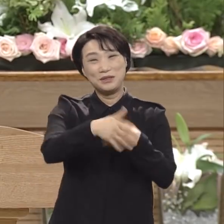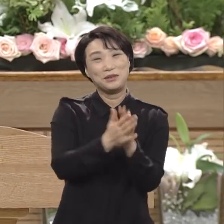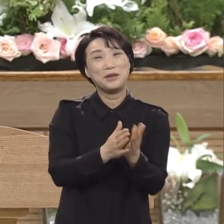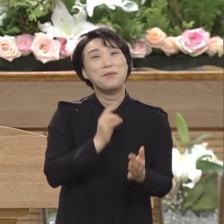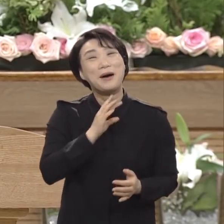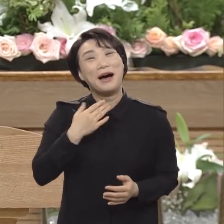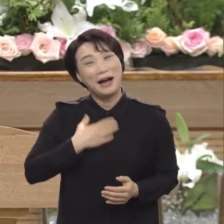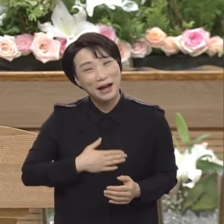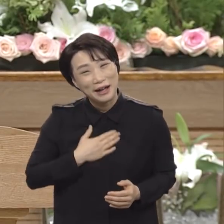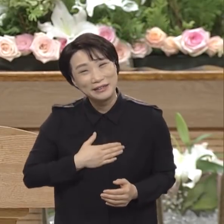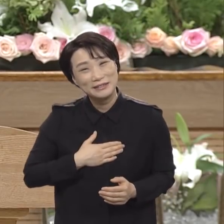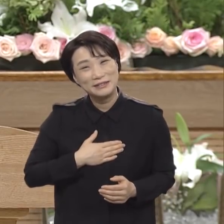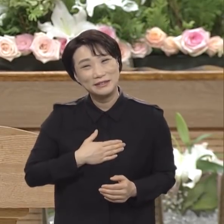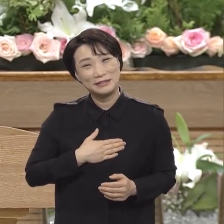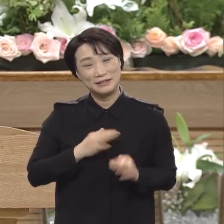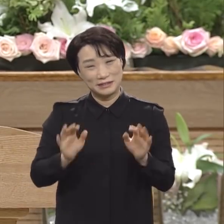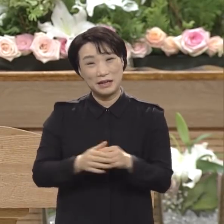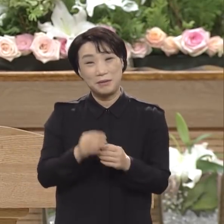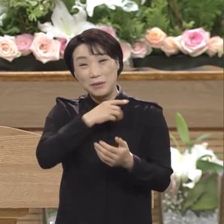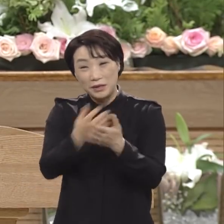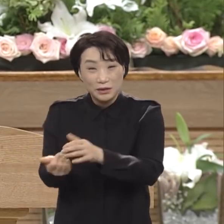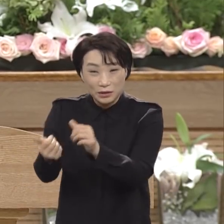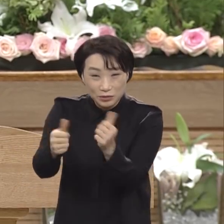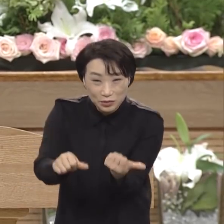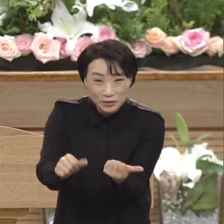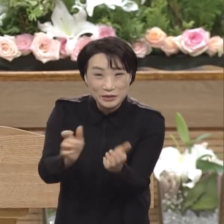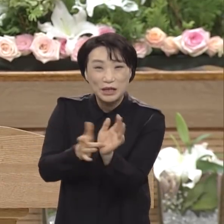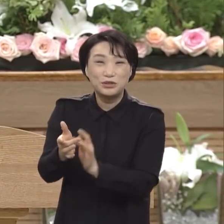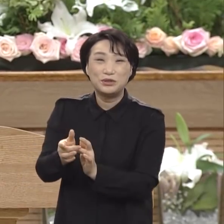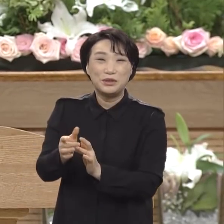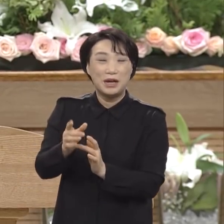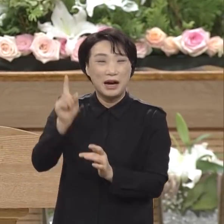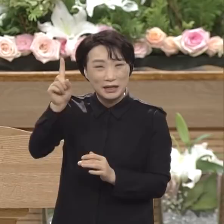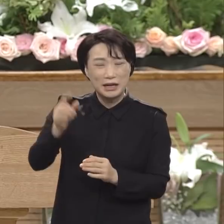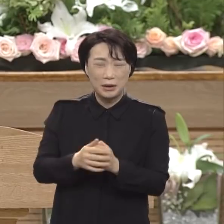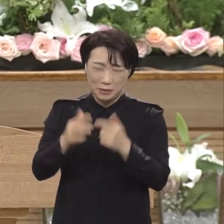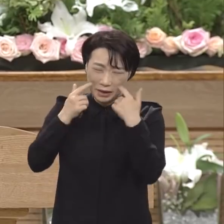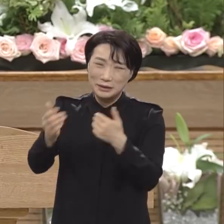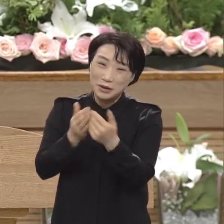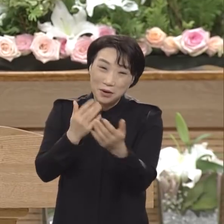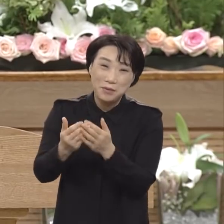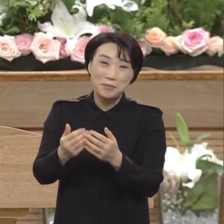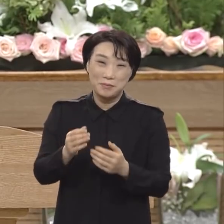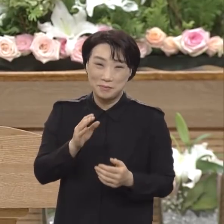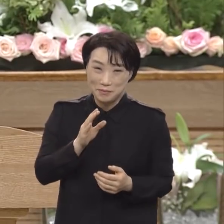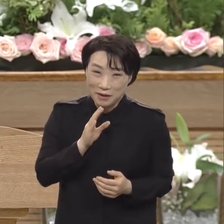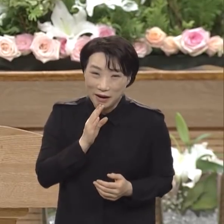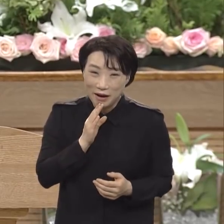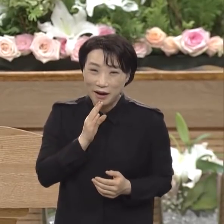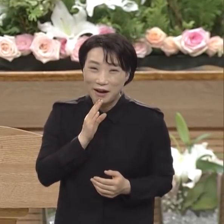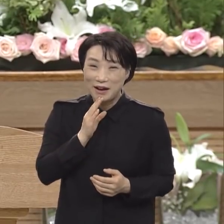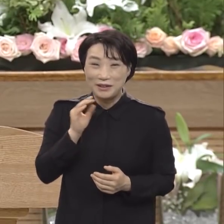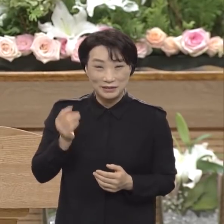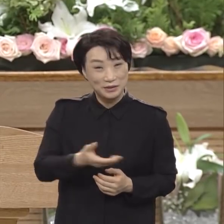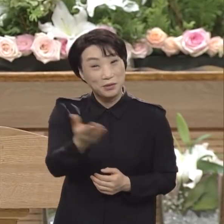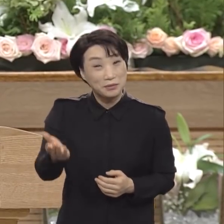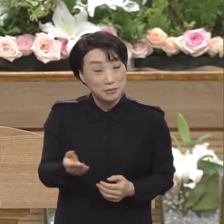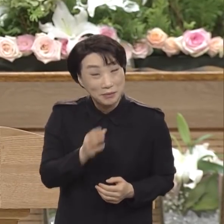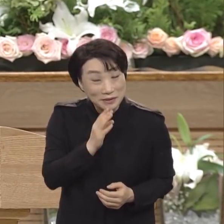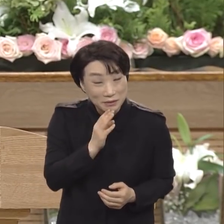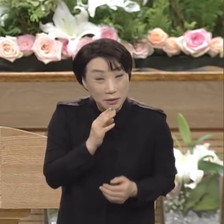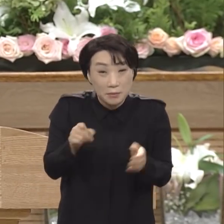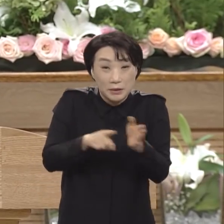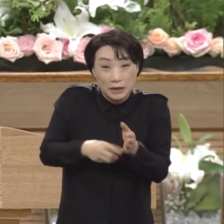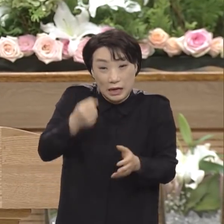성경만 아는, 피 흘려 죽으신 그 예수를 확실하게 경험한 그런 믿음을